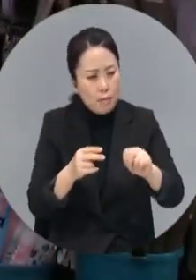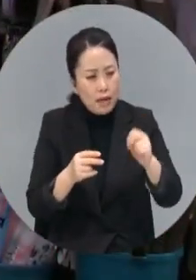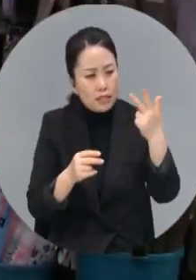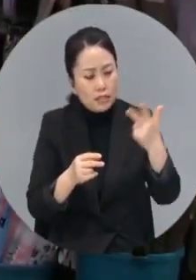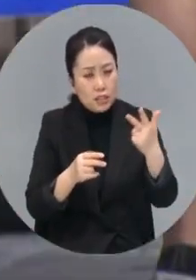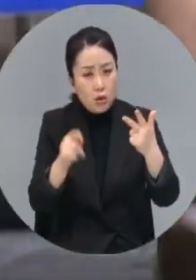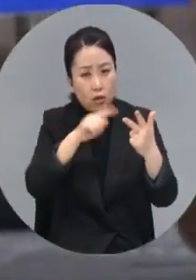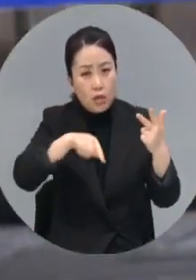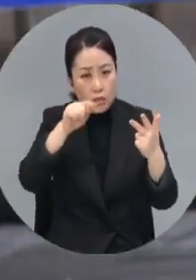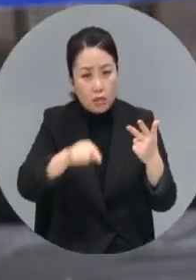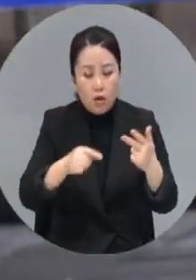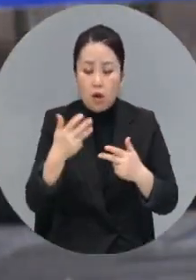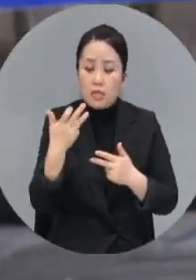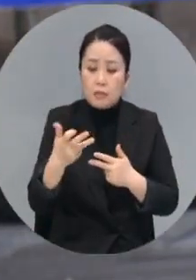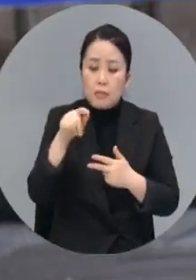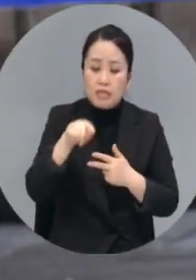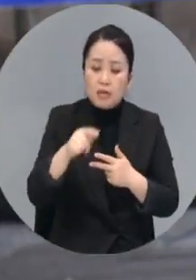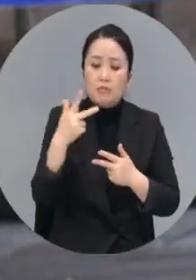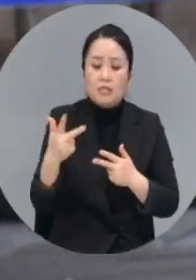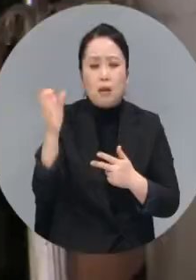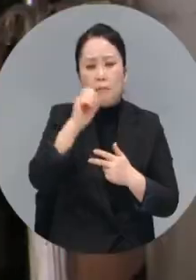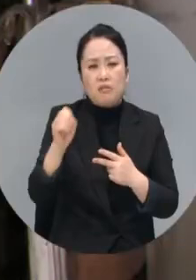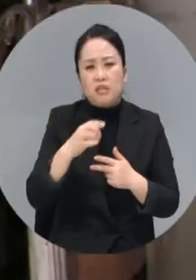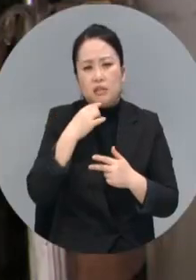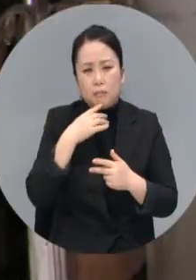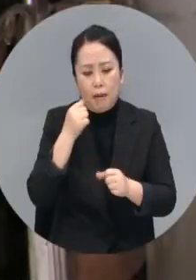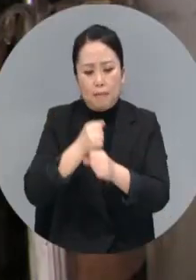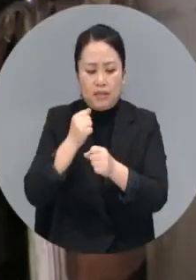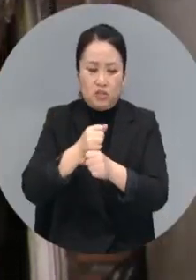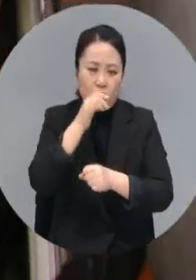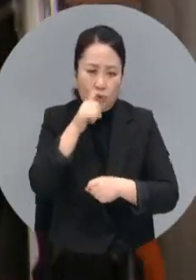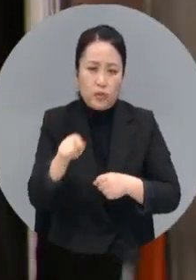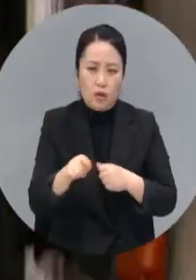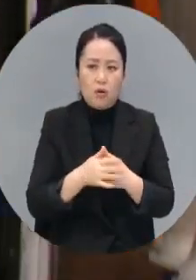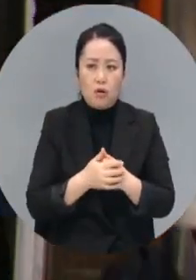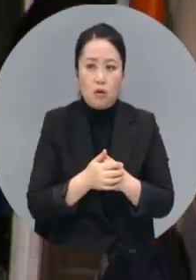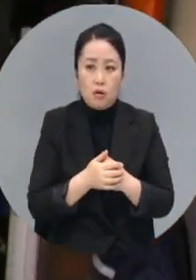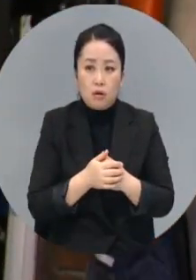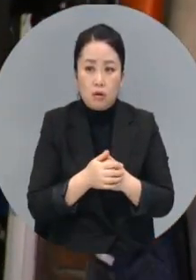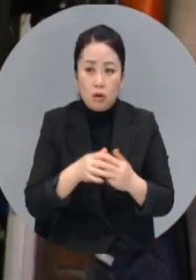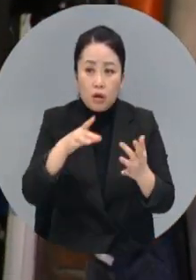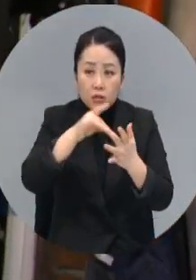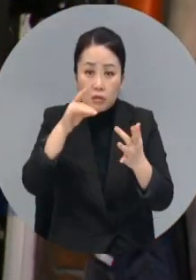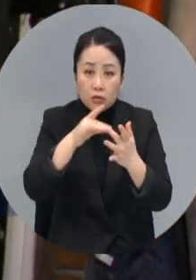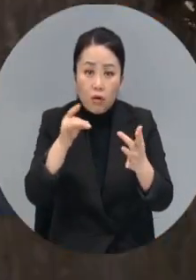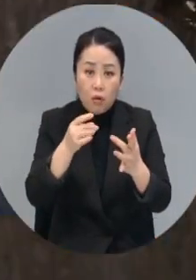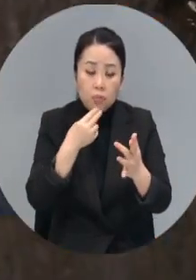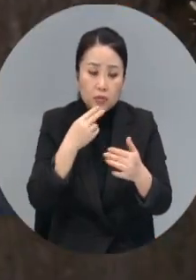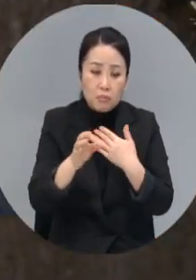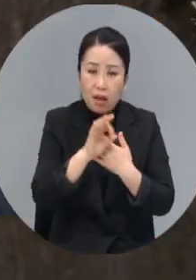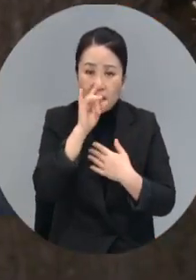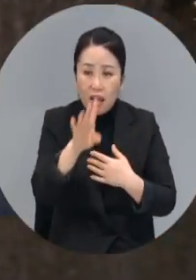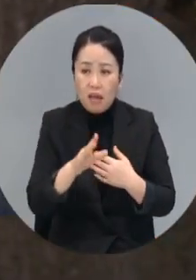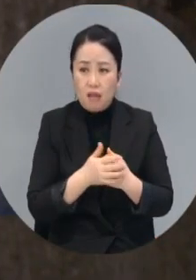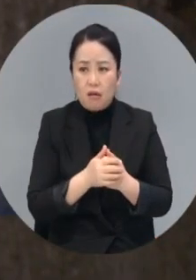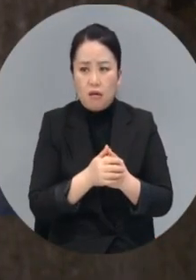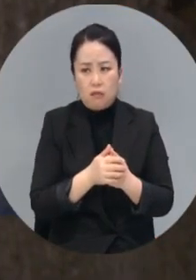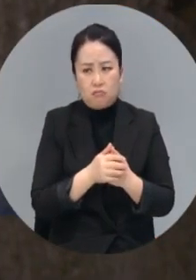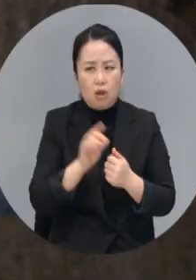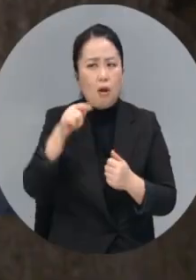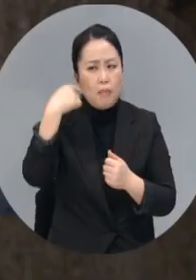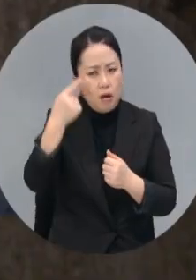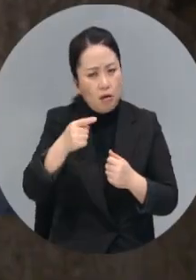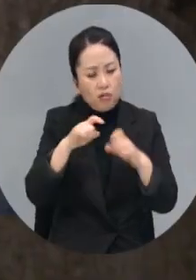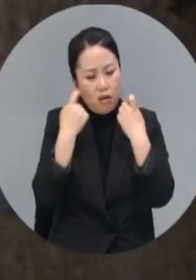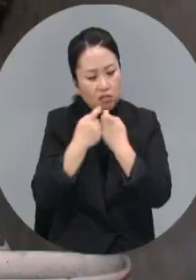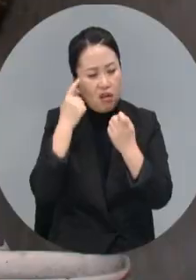단 18.7%에만 설치되어 있습니다. 선정 안 되면 이거 못하는 거예요? 그러면 아마 자연재해 하던가 아니면